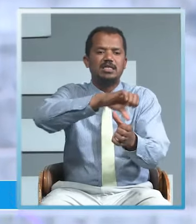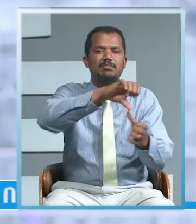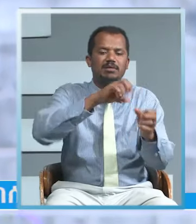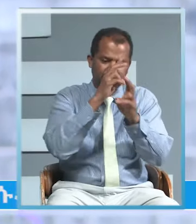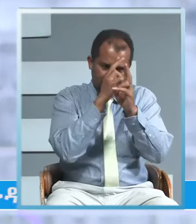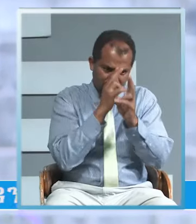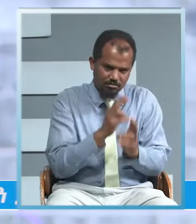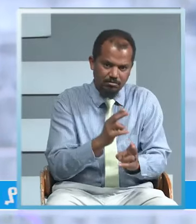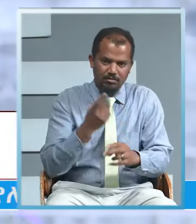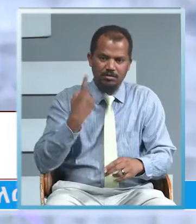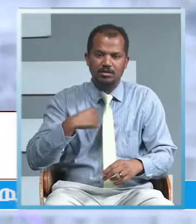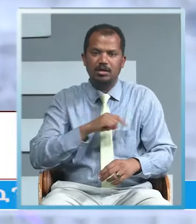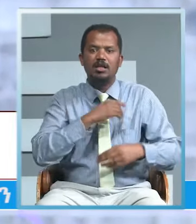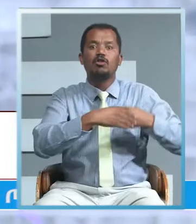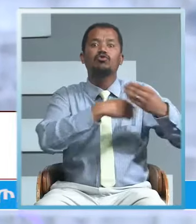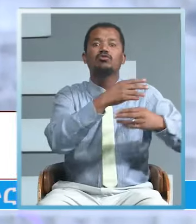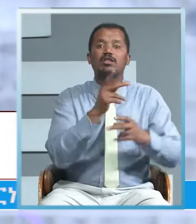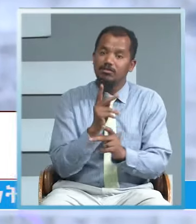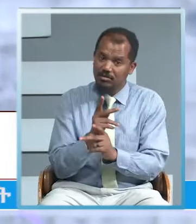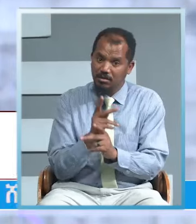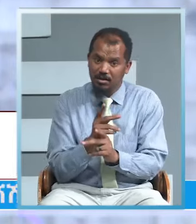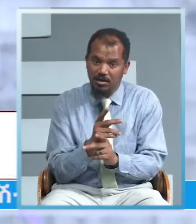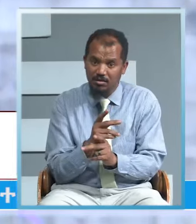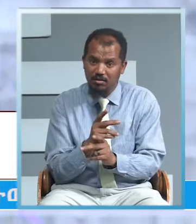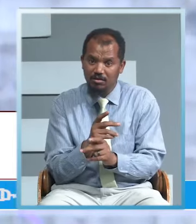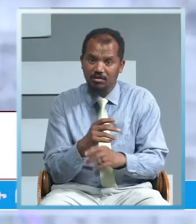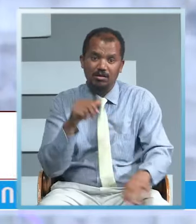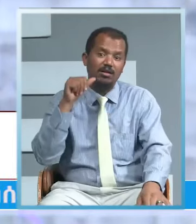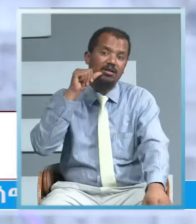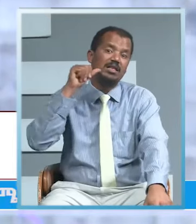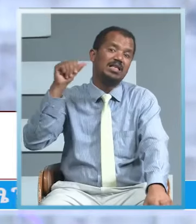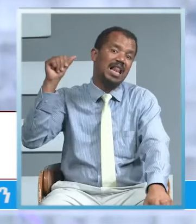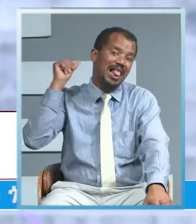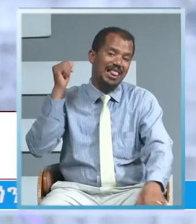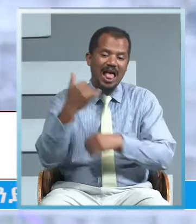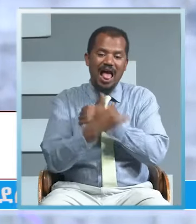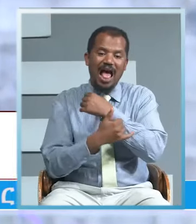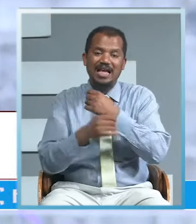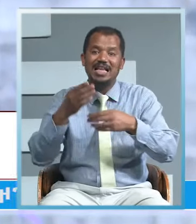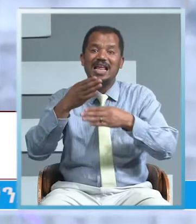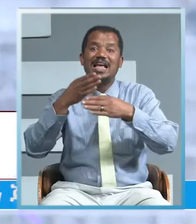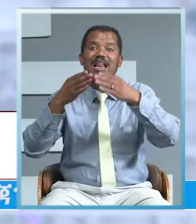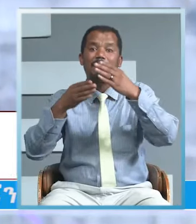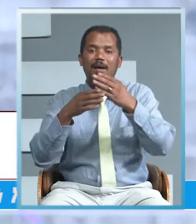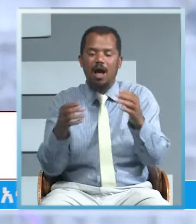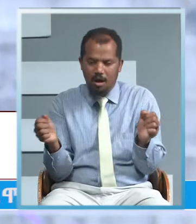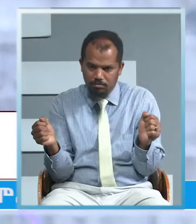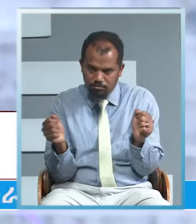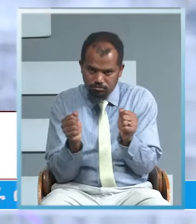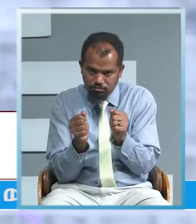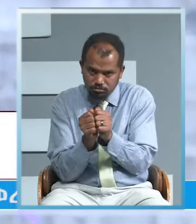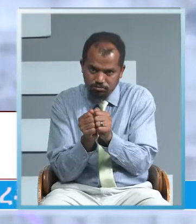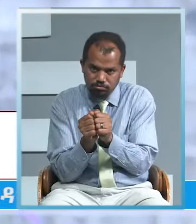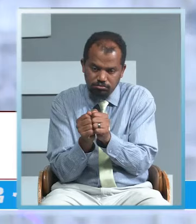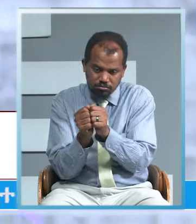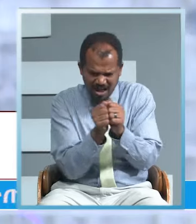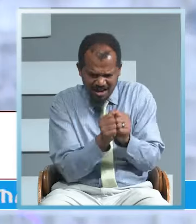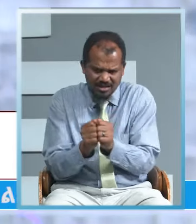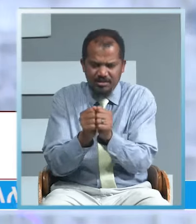ነው። ከኛ ትውልድ የሚጠበቀው ትላንትና ሀገር የገነባው አብሮነት፣